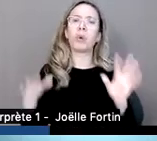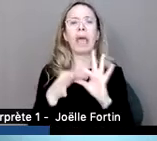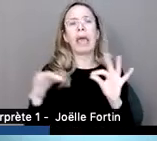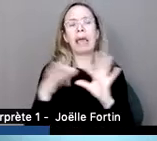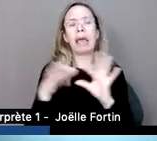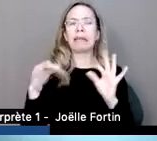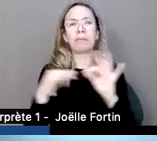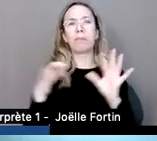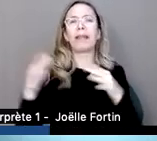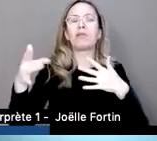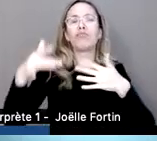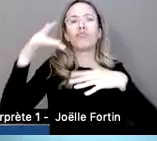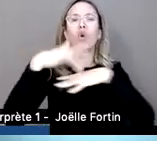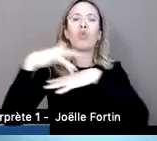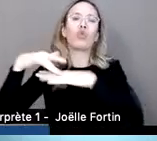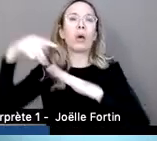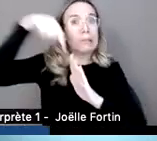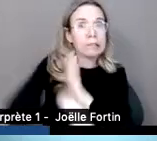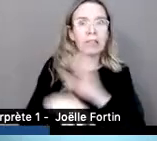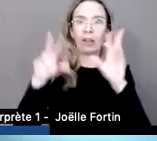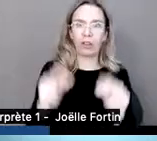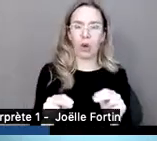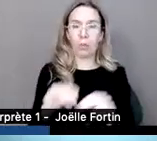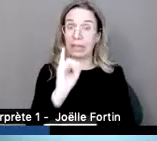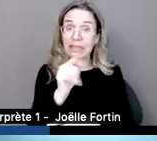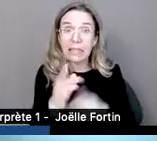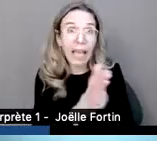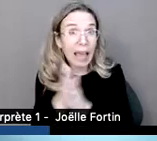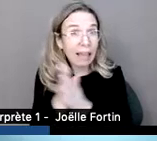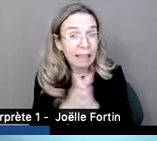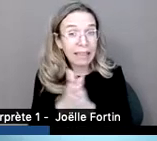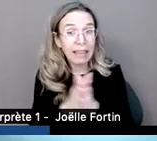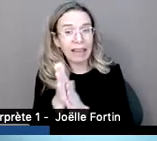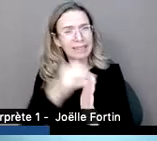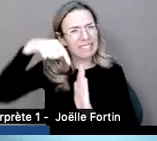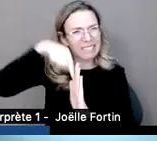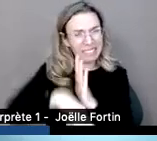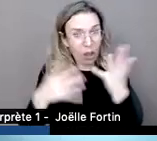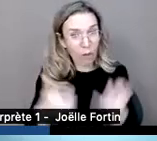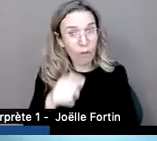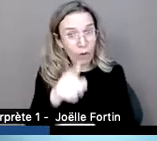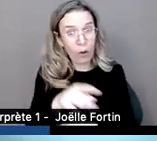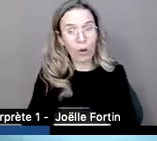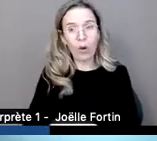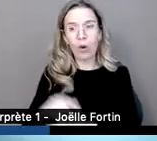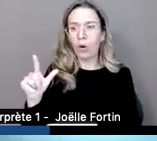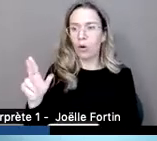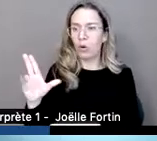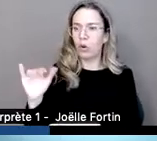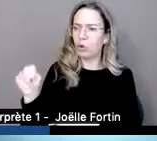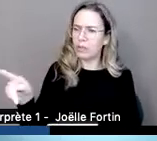un cours, c'est un survol. Si jamais vous êtes intéressé d'aller plus loin, Lucien, veux-tu monter